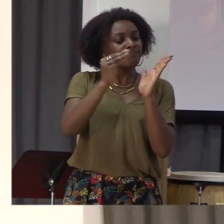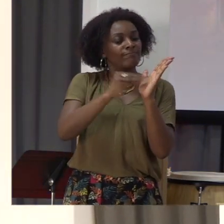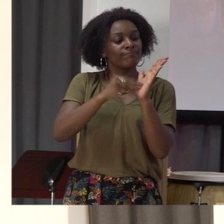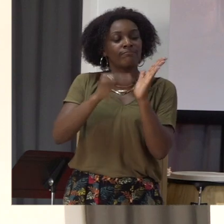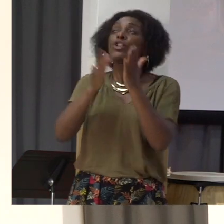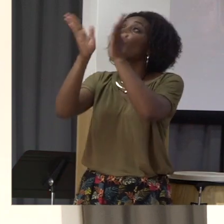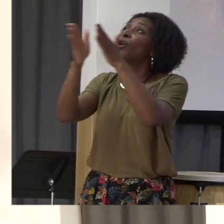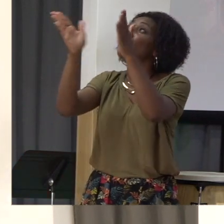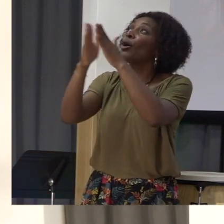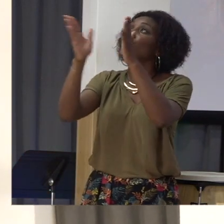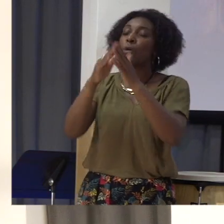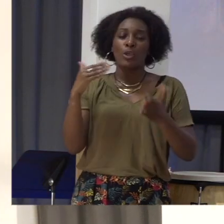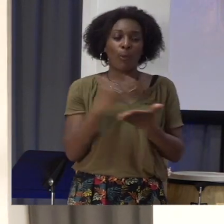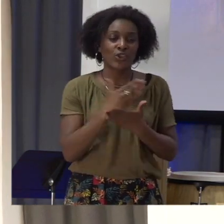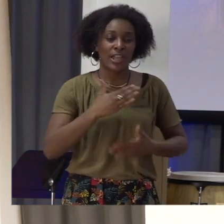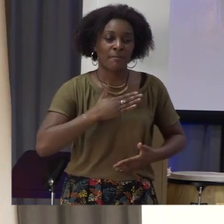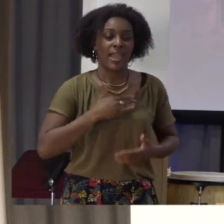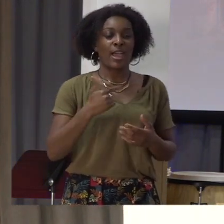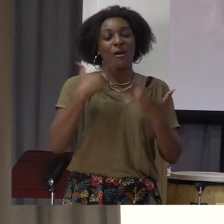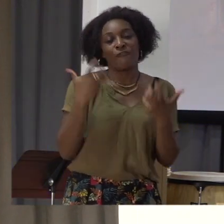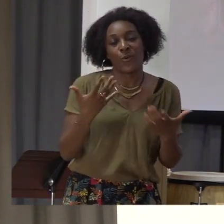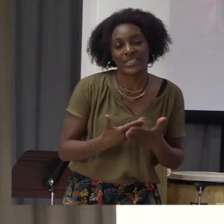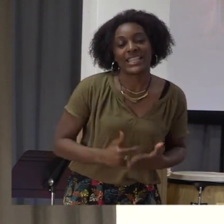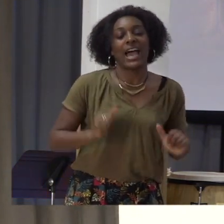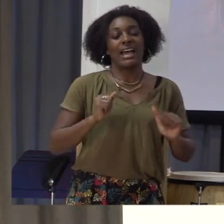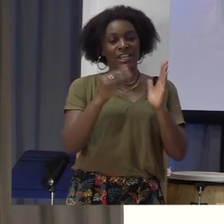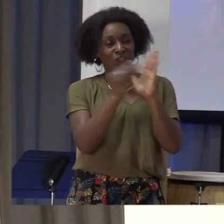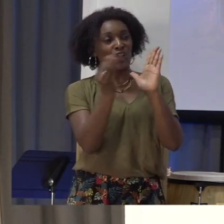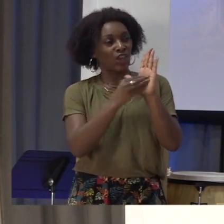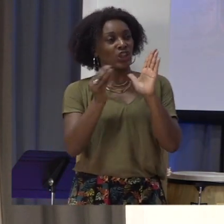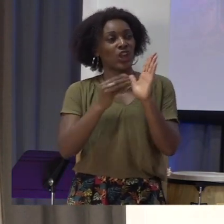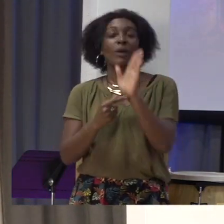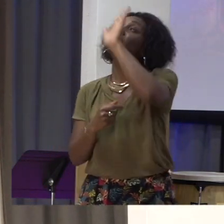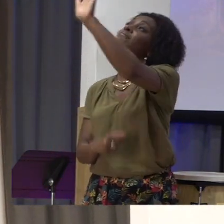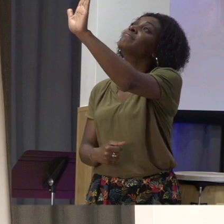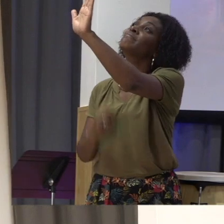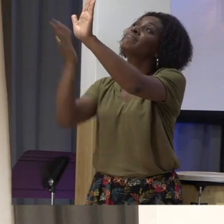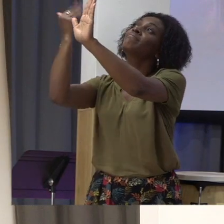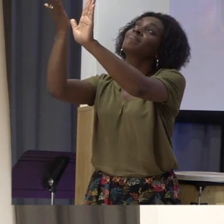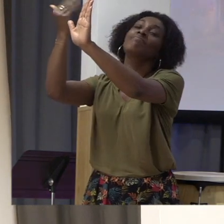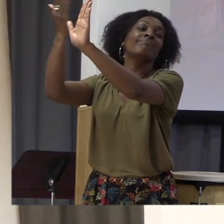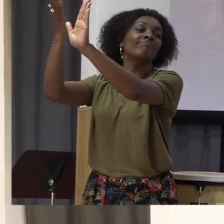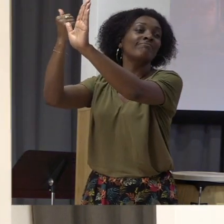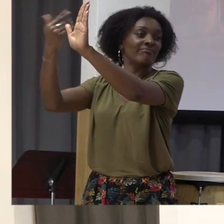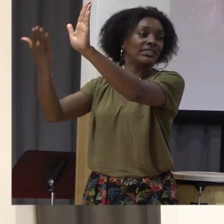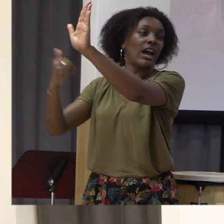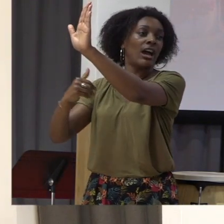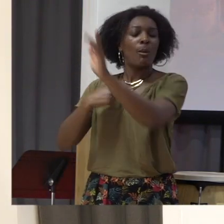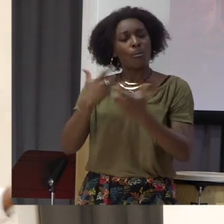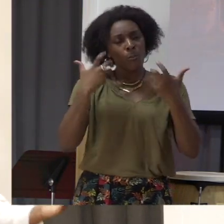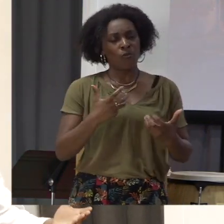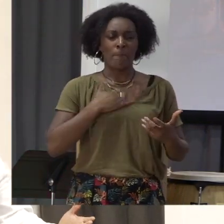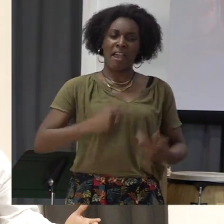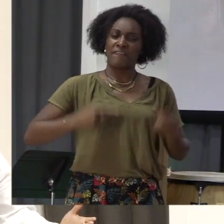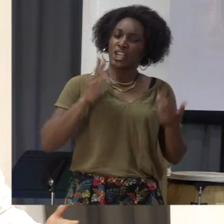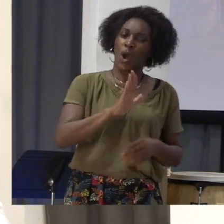intentions, des projets, de nos désirs, de nos aspirations, des choses que nous aimerions que Dieu nous accorde, de comment nous voulons que notre vie